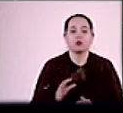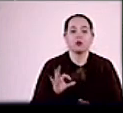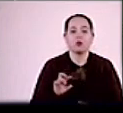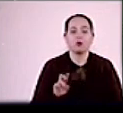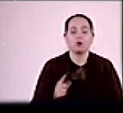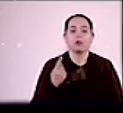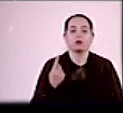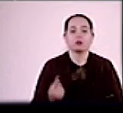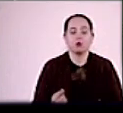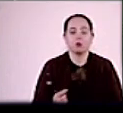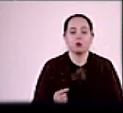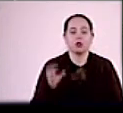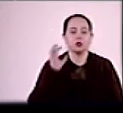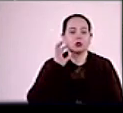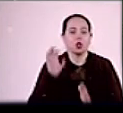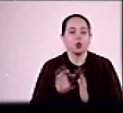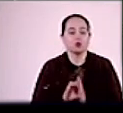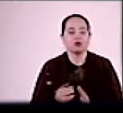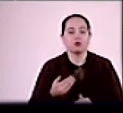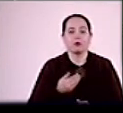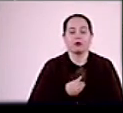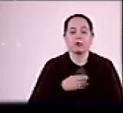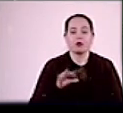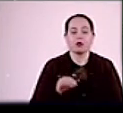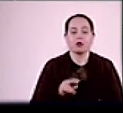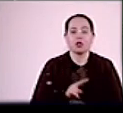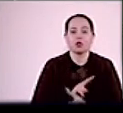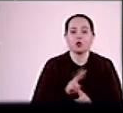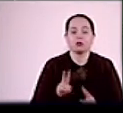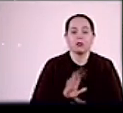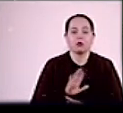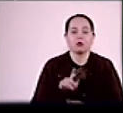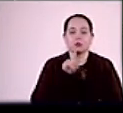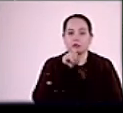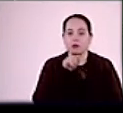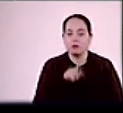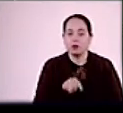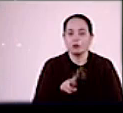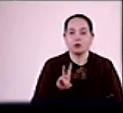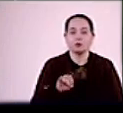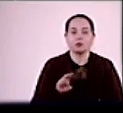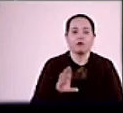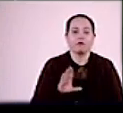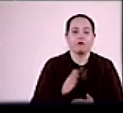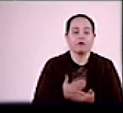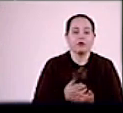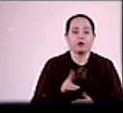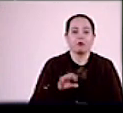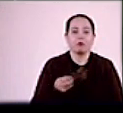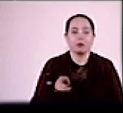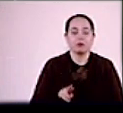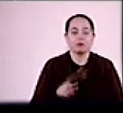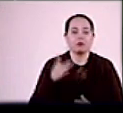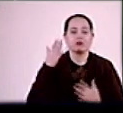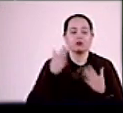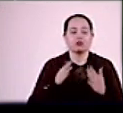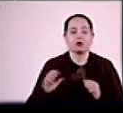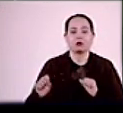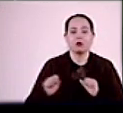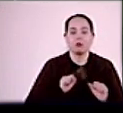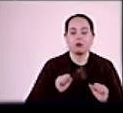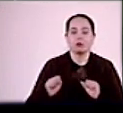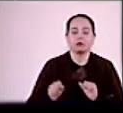одном – слушаться меня и никуда не соваться. Но ведь Петя мечтает